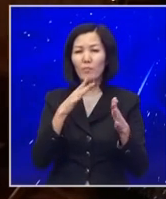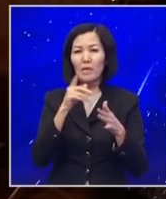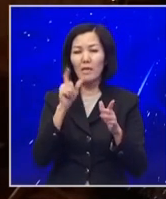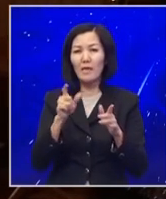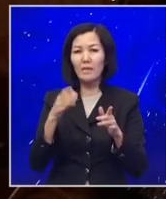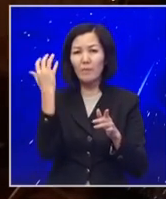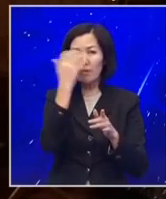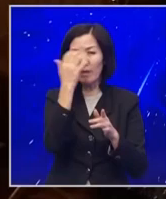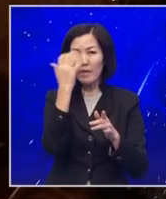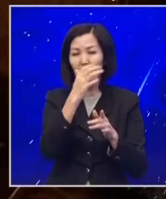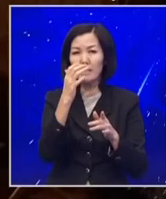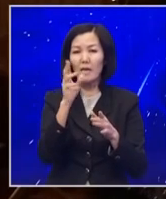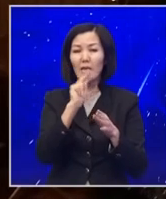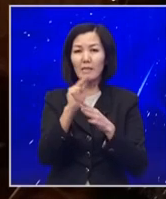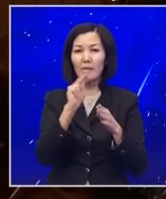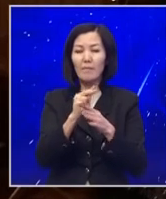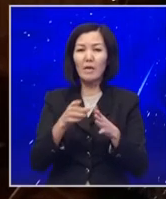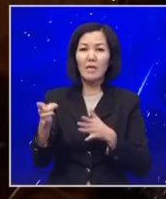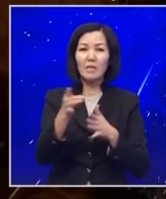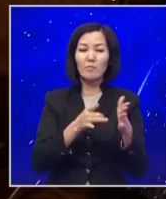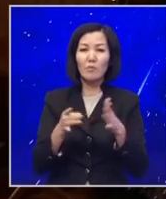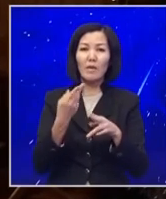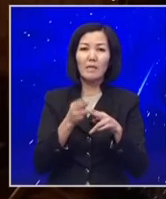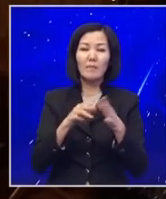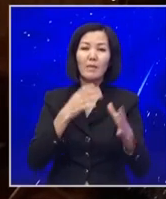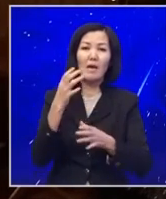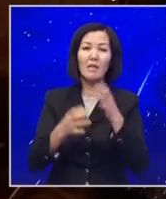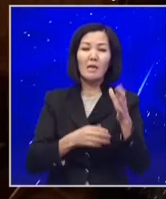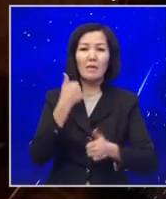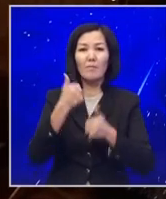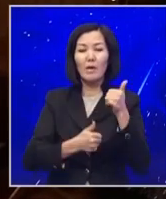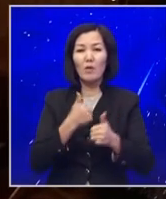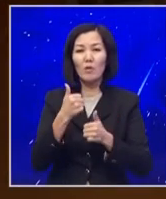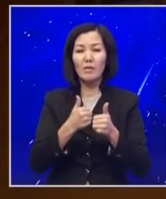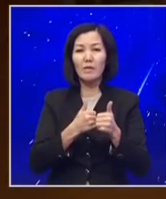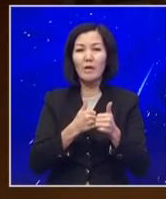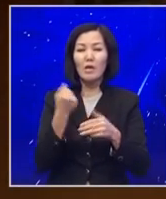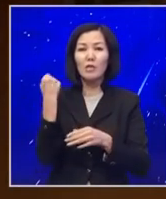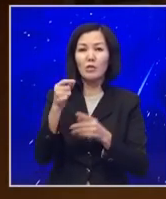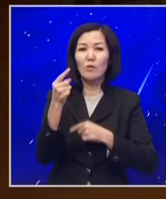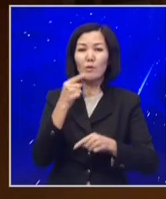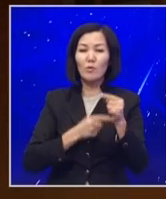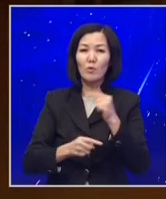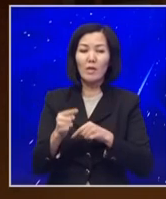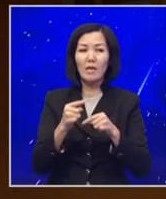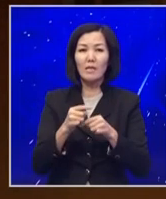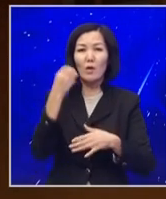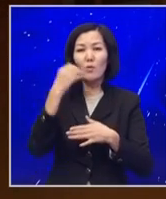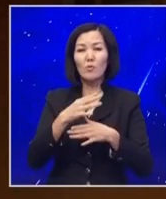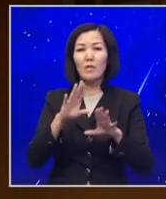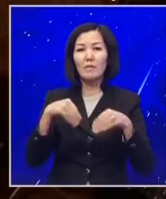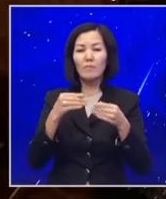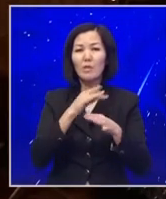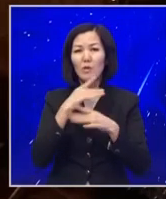бала осынан тәлім алды. Олар республикалық тіпті халықаралық байқаулардан жүлдемен оралған. Бұл орталықтың берері көп, бірақ